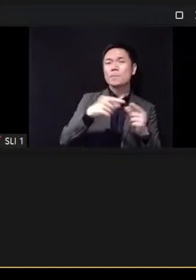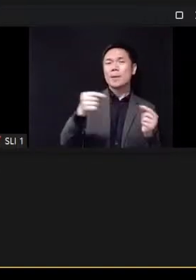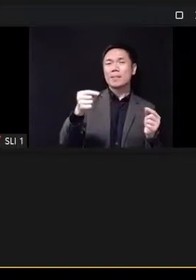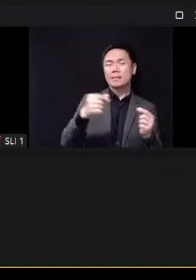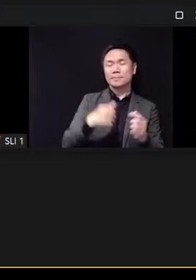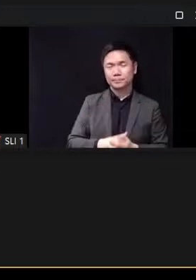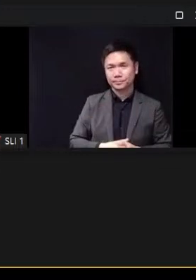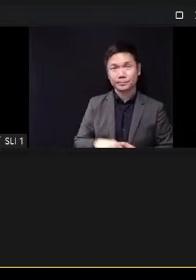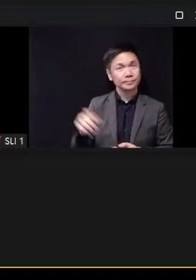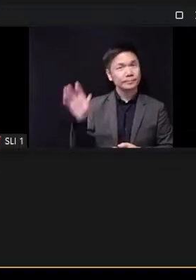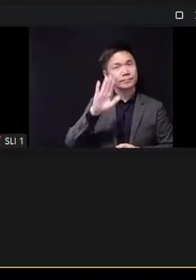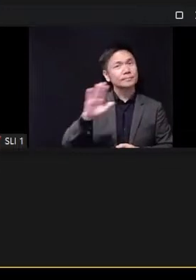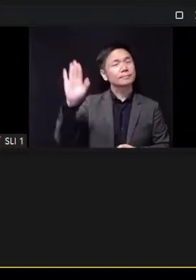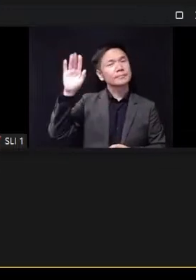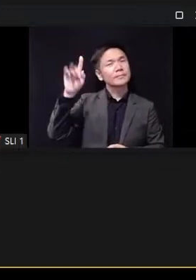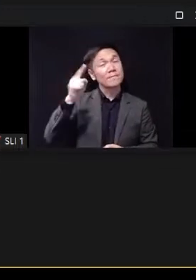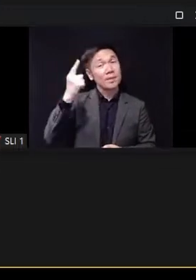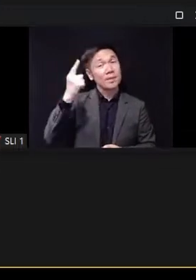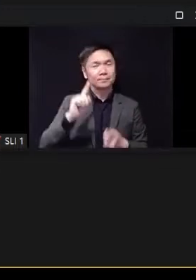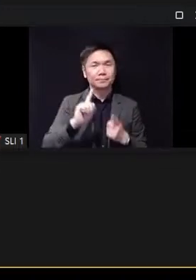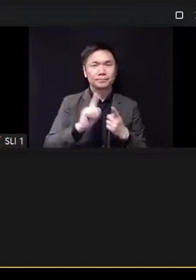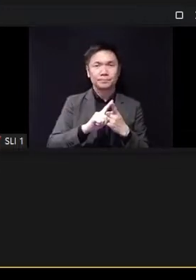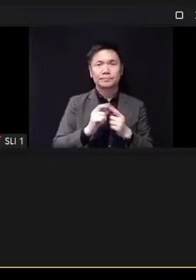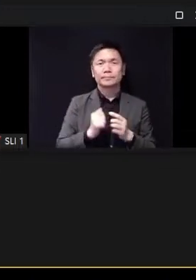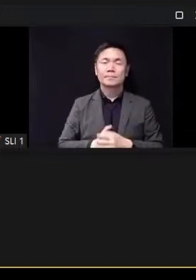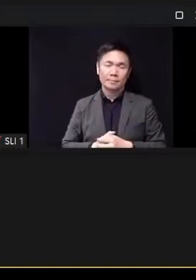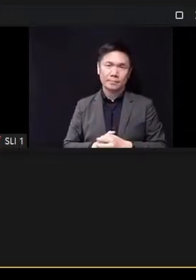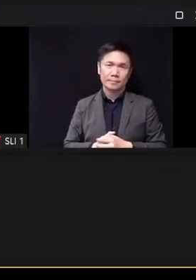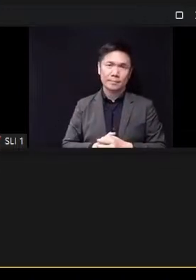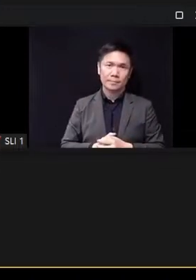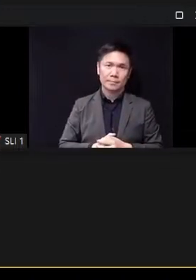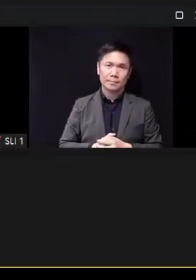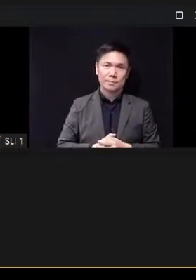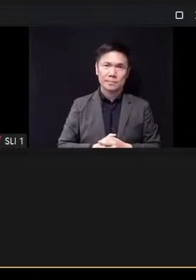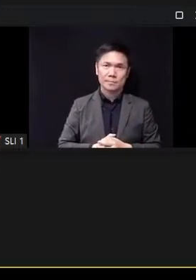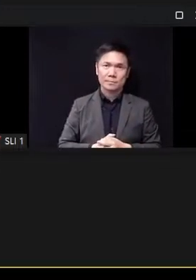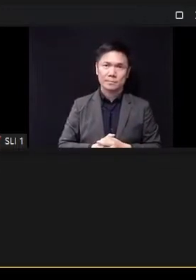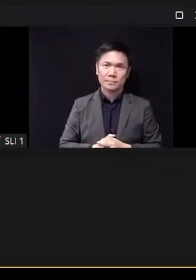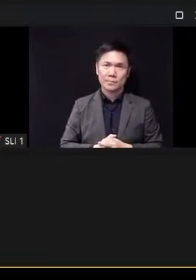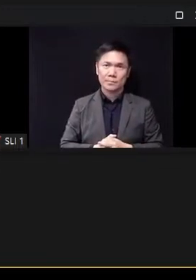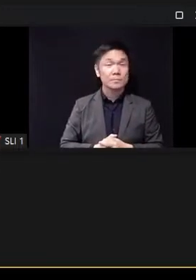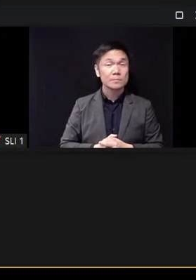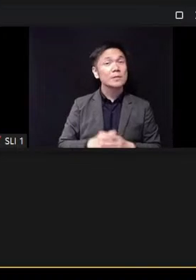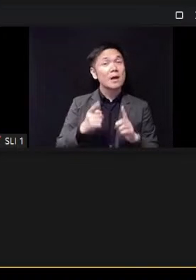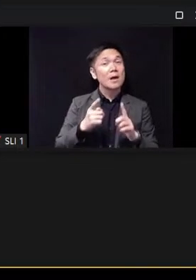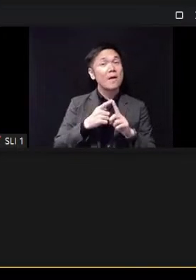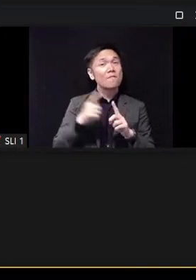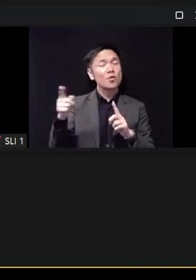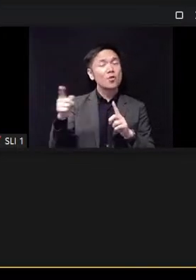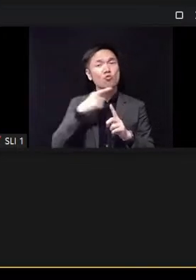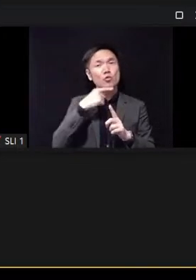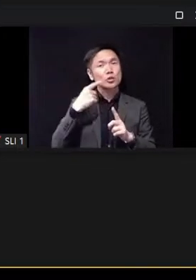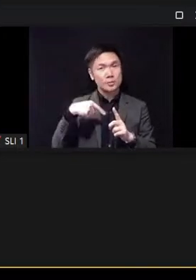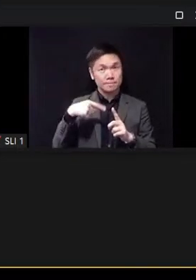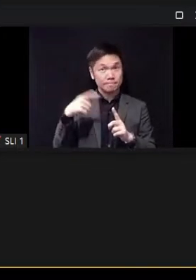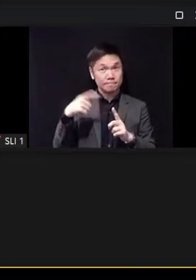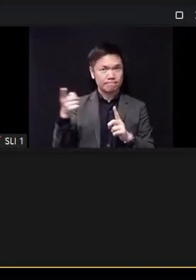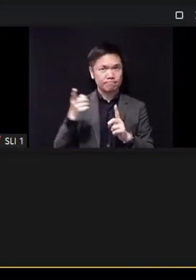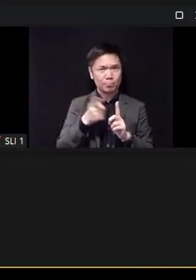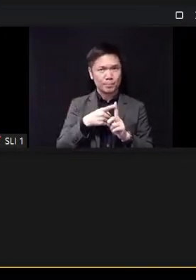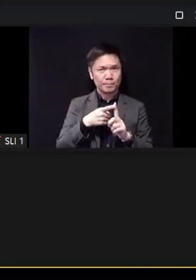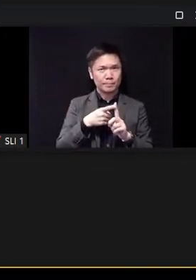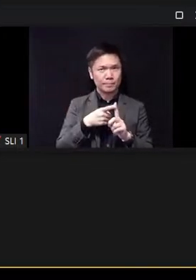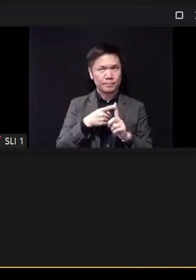Первое. Я представляю делегацию Российской Федерации, а не Российской